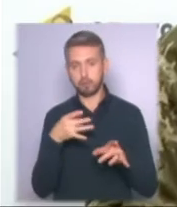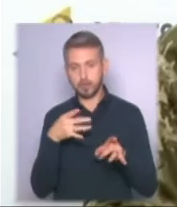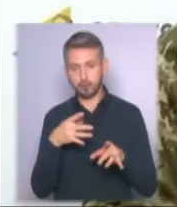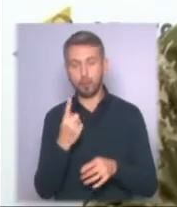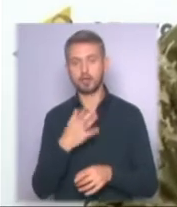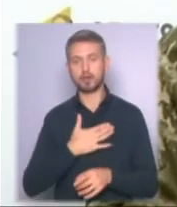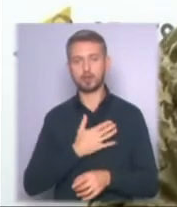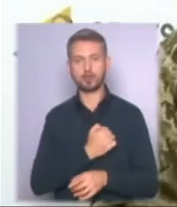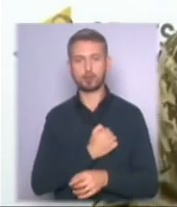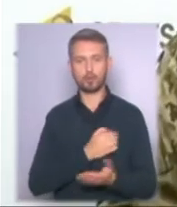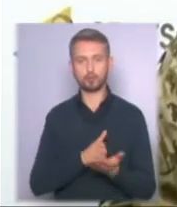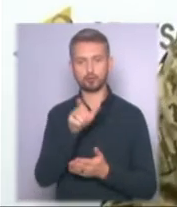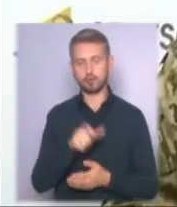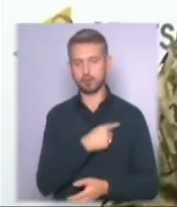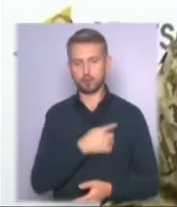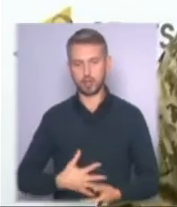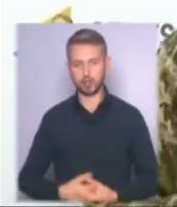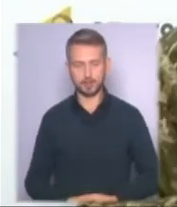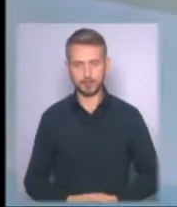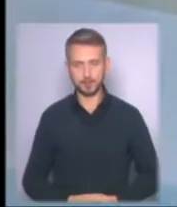наш військовослужбовець отримав поранення.